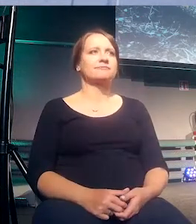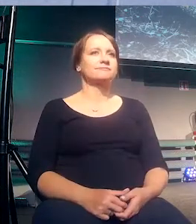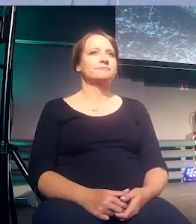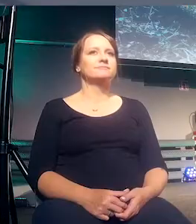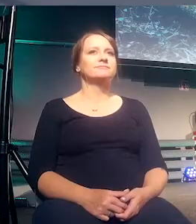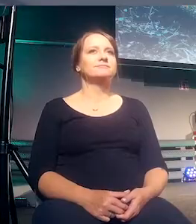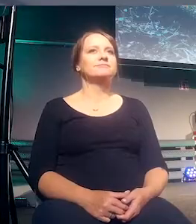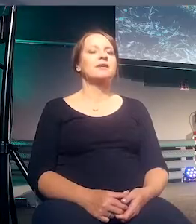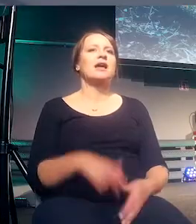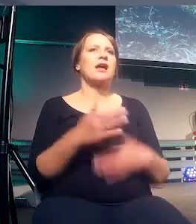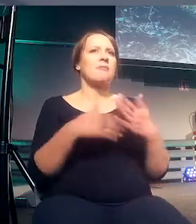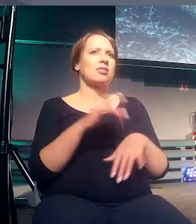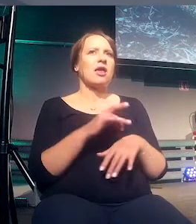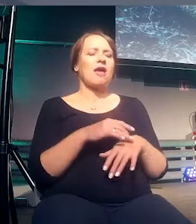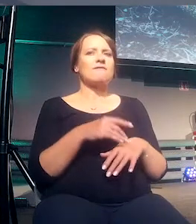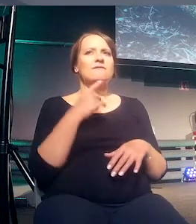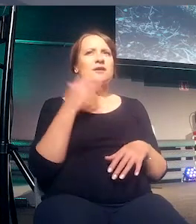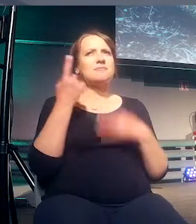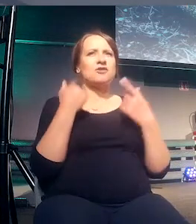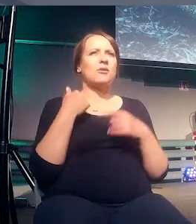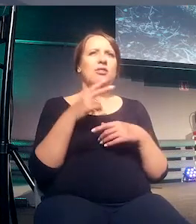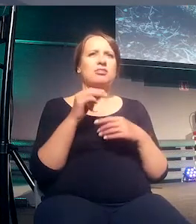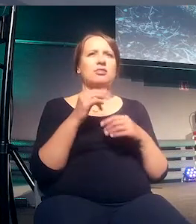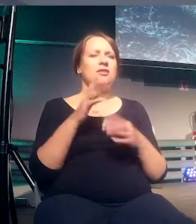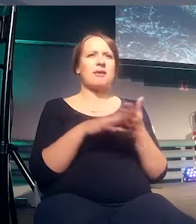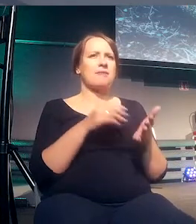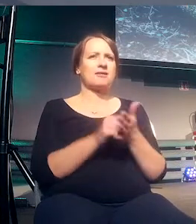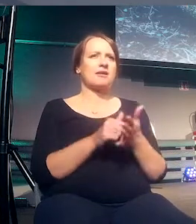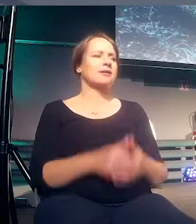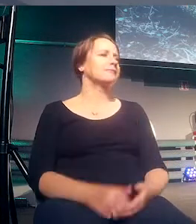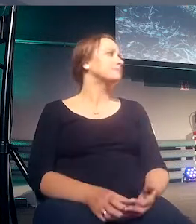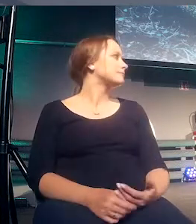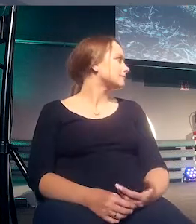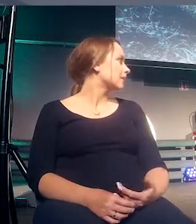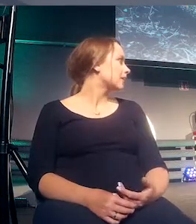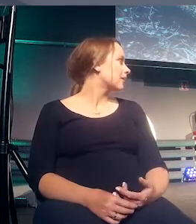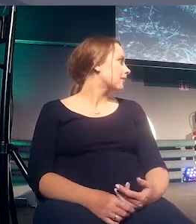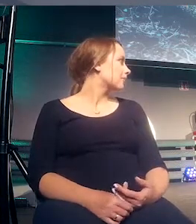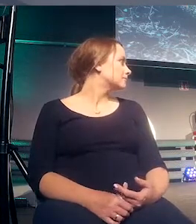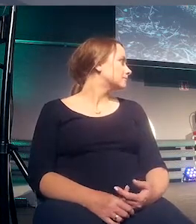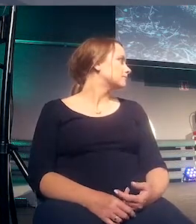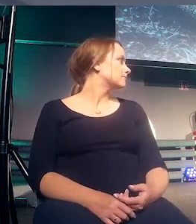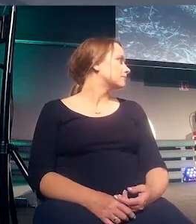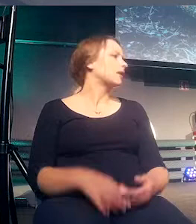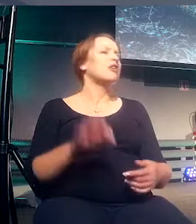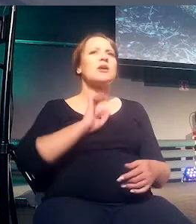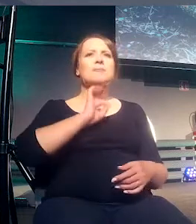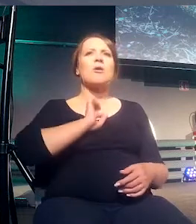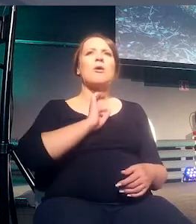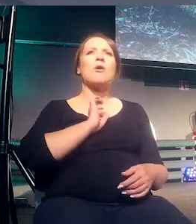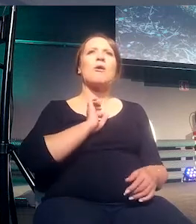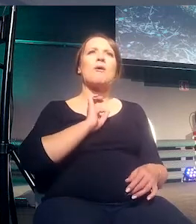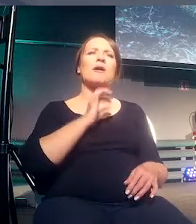nie. Kiedy przyszło co do czego, czyli design z programowania. I nagle się okazało, że z mojej grupy na